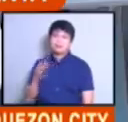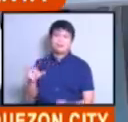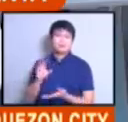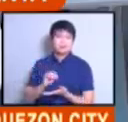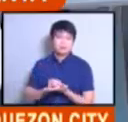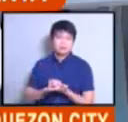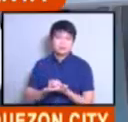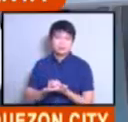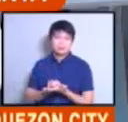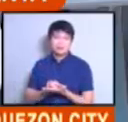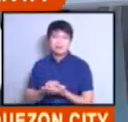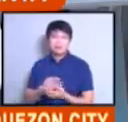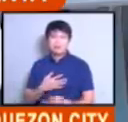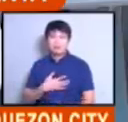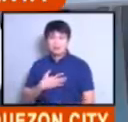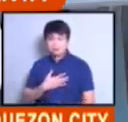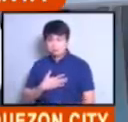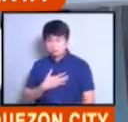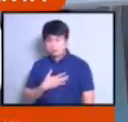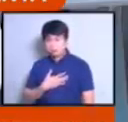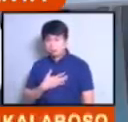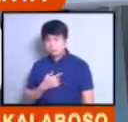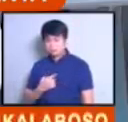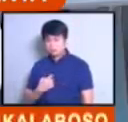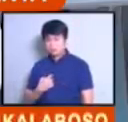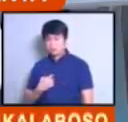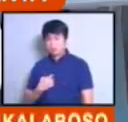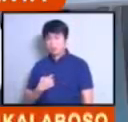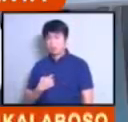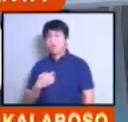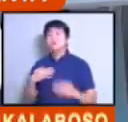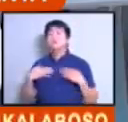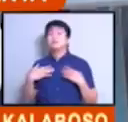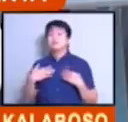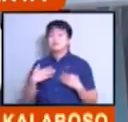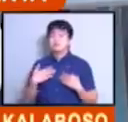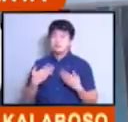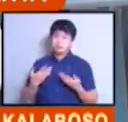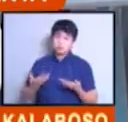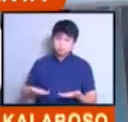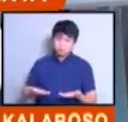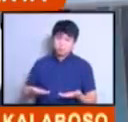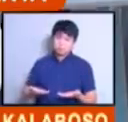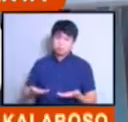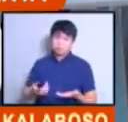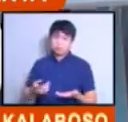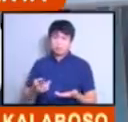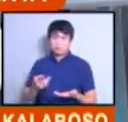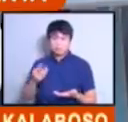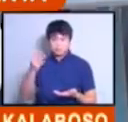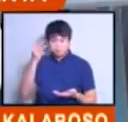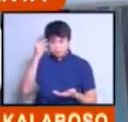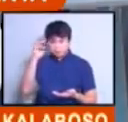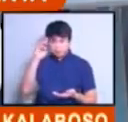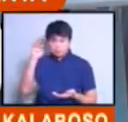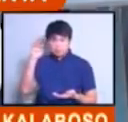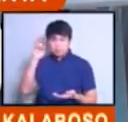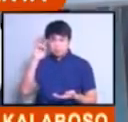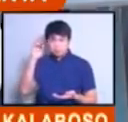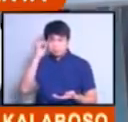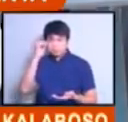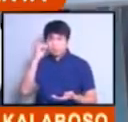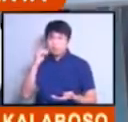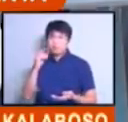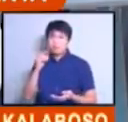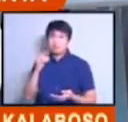ang gusto ko lang, aminin niya lang na... Umamin ah? Oo, yung na magiging Mr. sa apologize, sir. Okay, Mr. Disukatan, aminin mo raw at